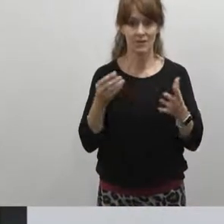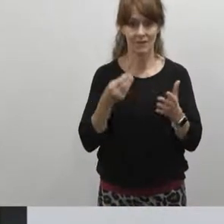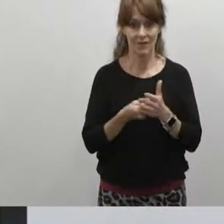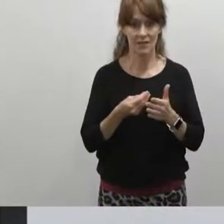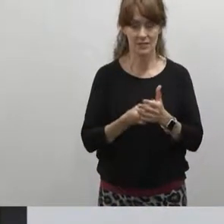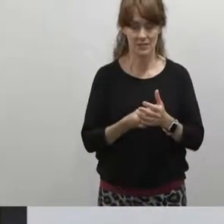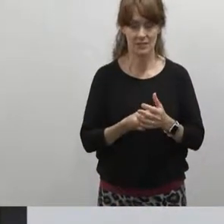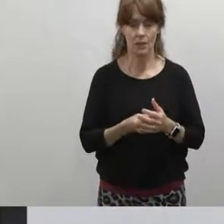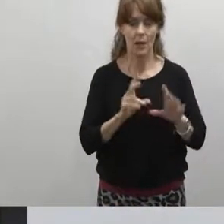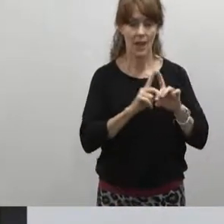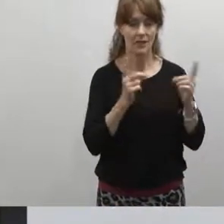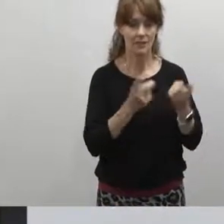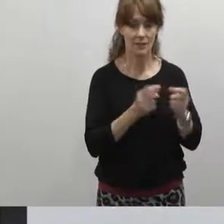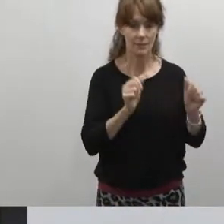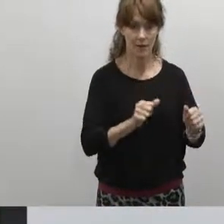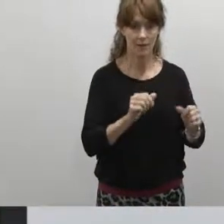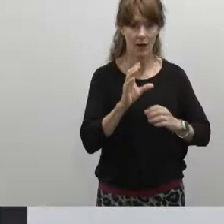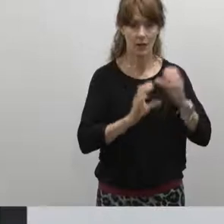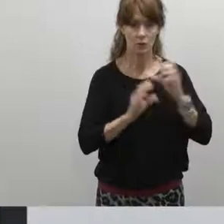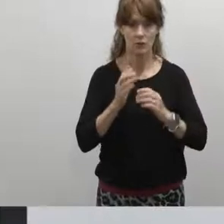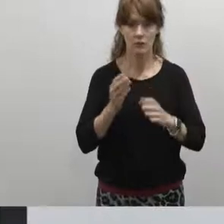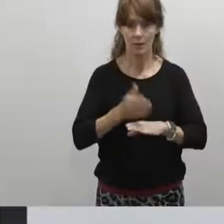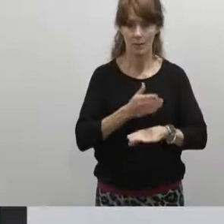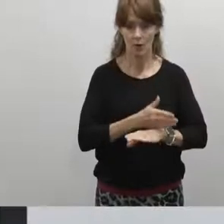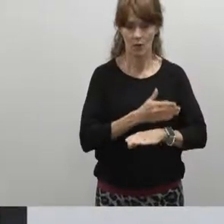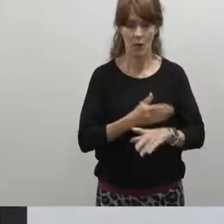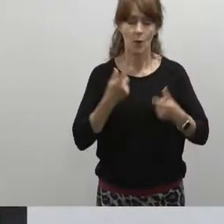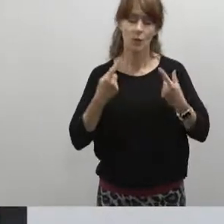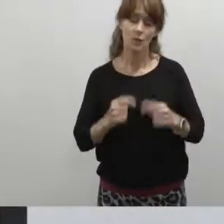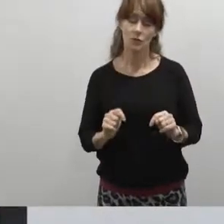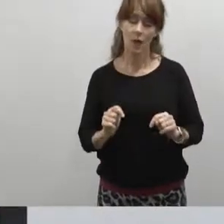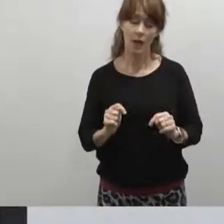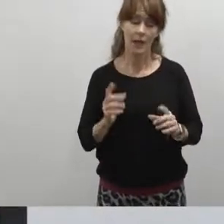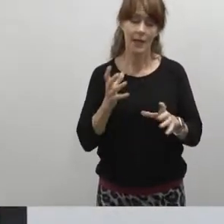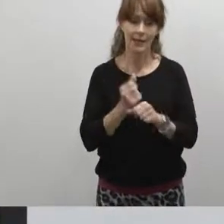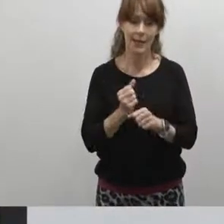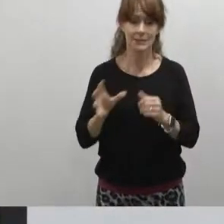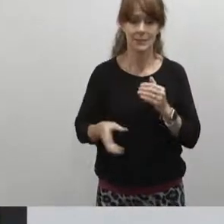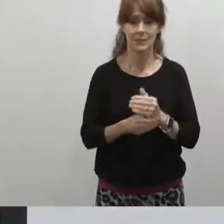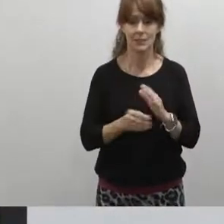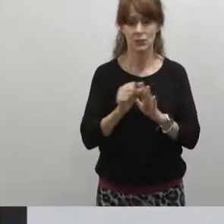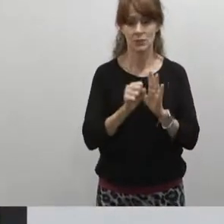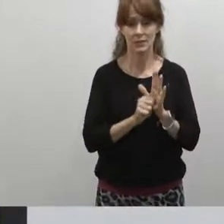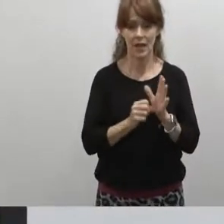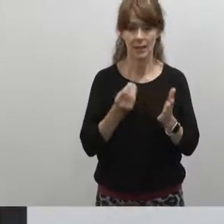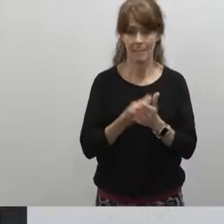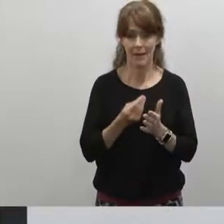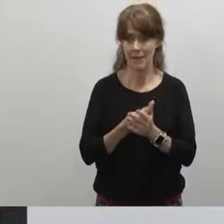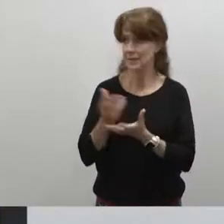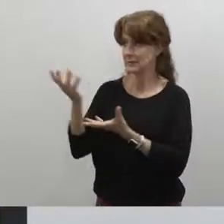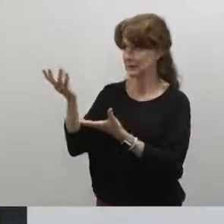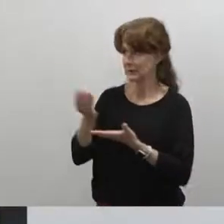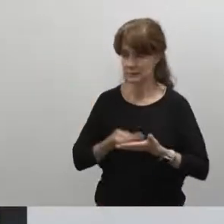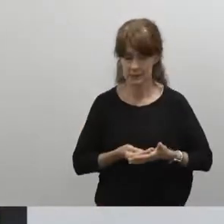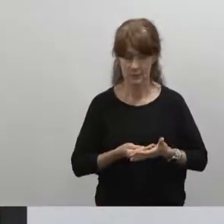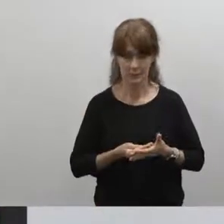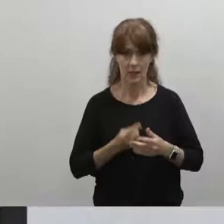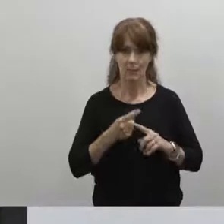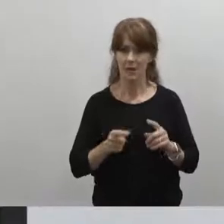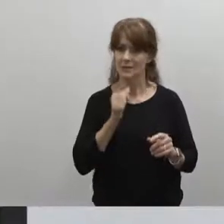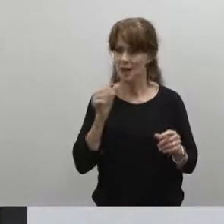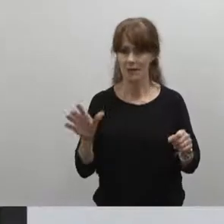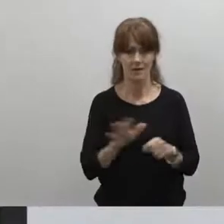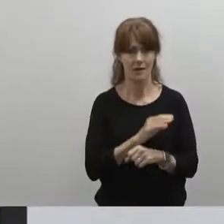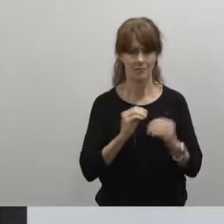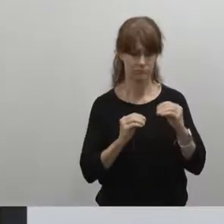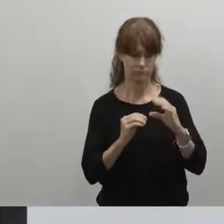dân thưa nộp tiền thì cứ dân bật to đã bị xong thà với cả xem xin tiền bị khăng rón vận tải